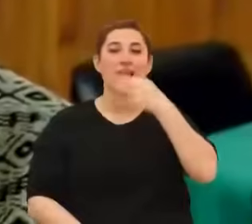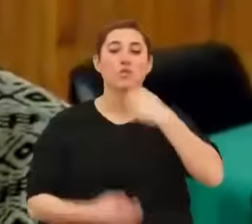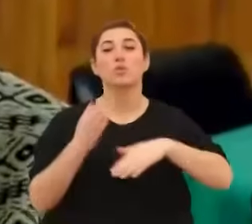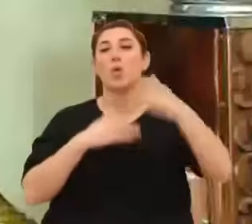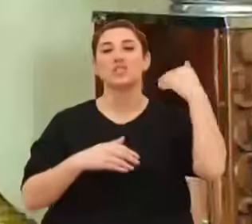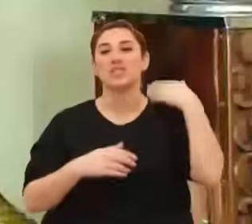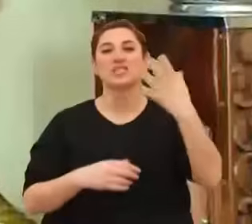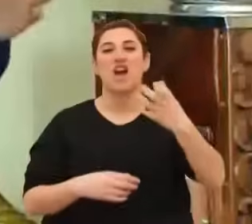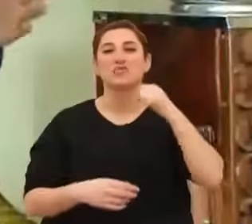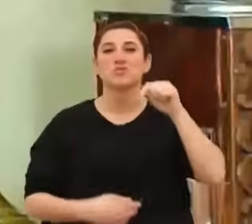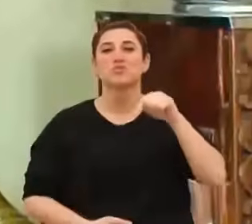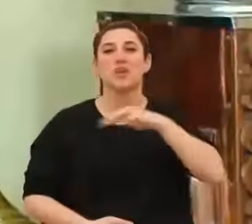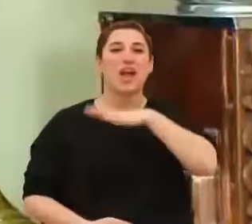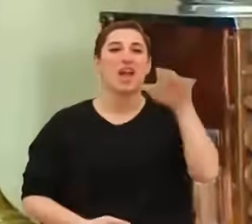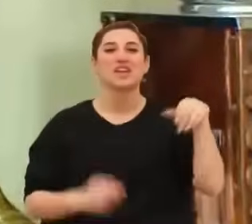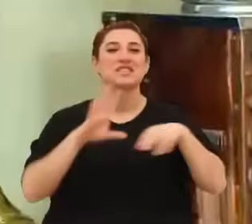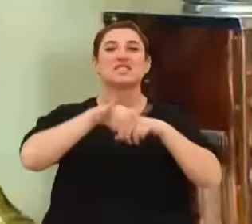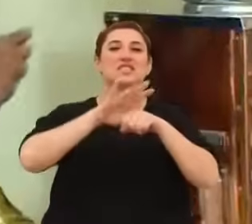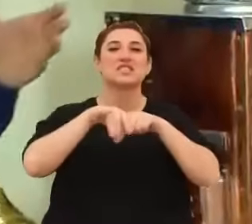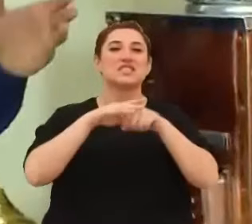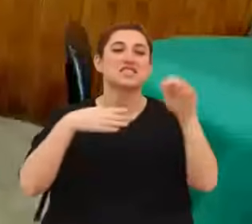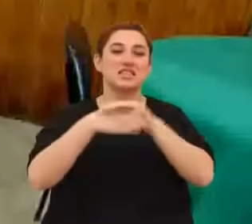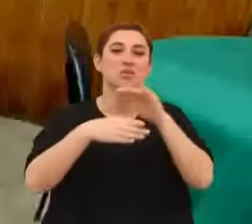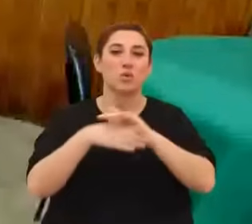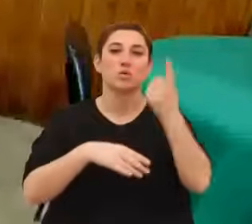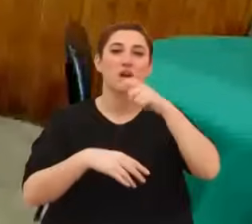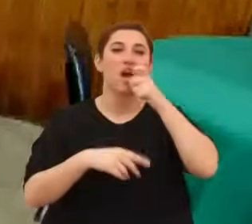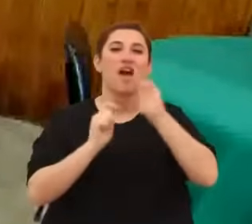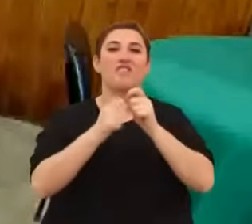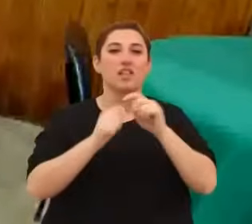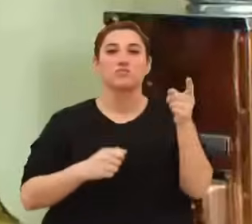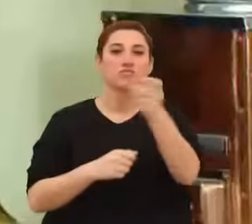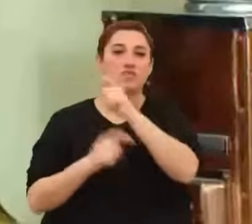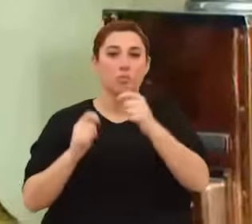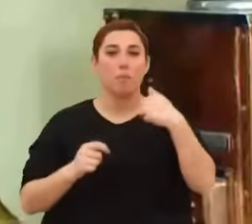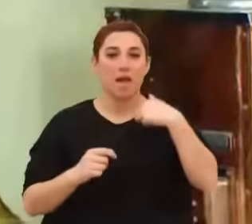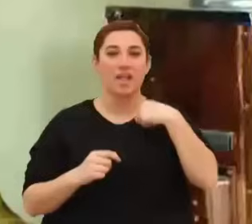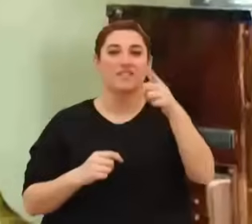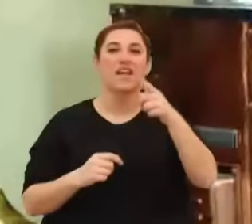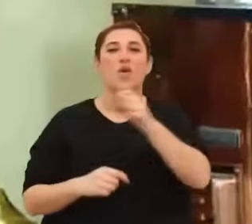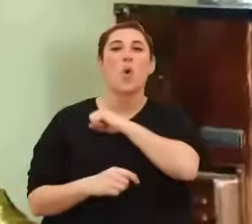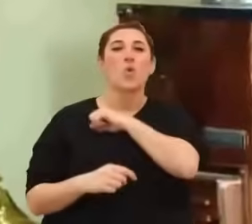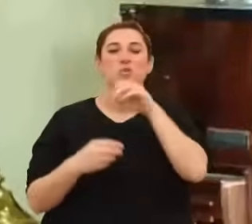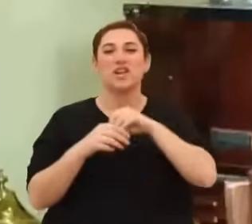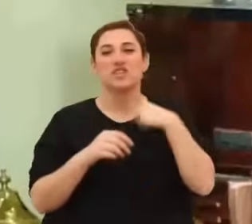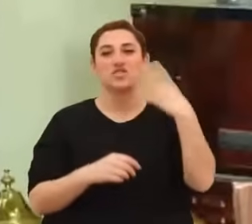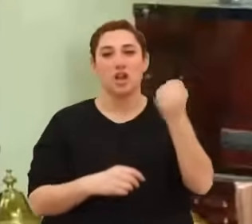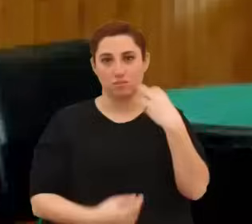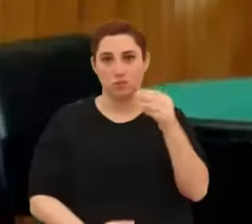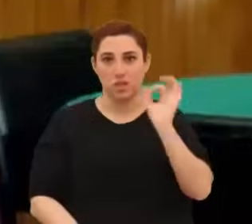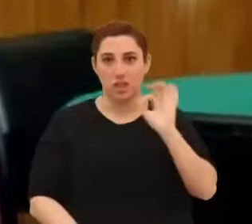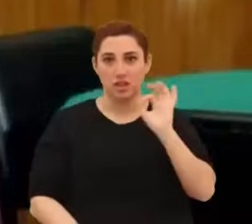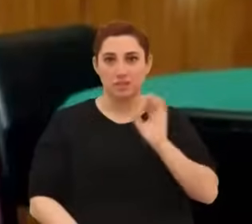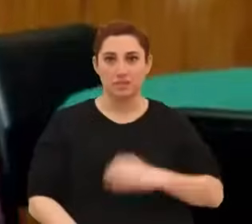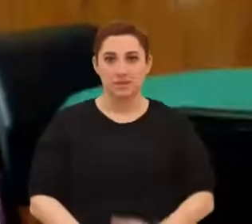öncesinde şey yapmıştım ya. Bu herkesi soyuyorlardı. Ondan sonra kahveleri tarıyorlardı ya. Ben de caydırıcı amaçtan almıştım. Güzel değil mi?